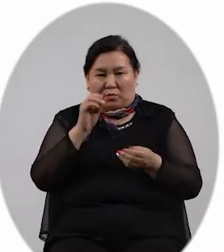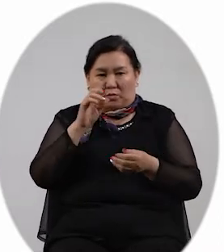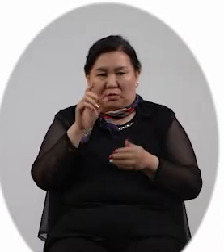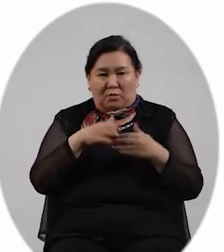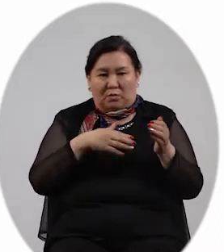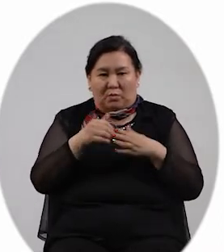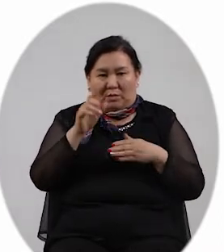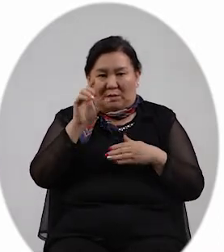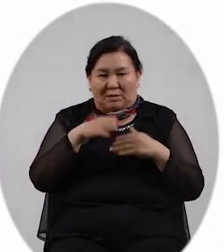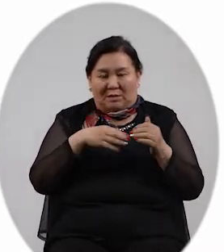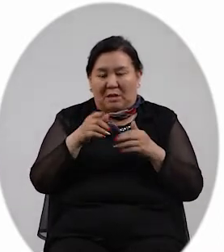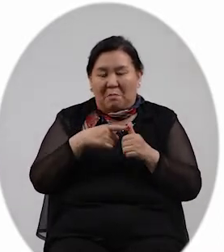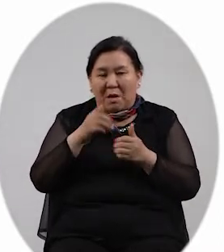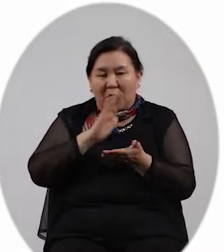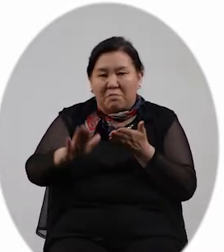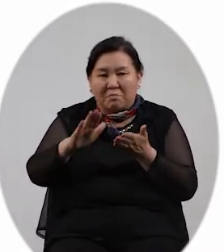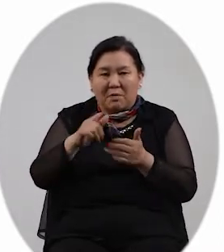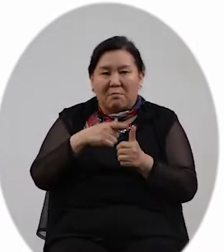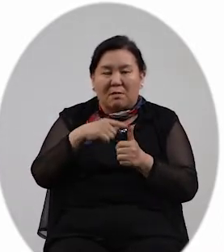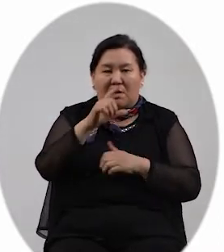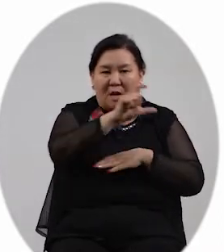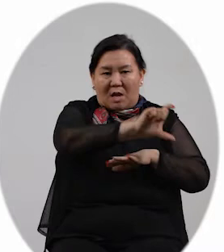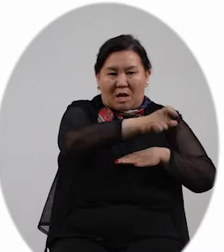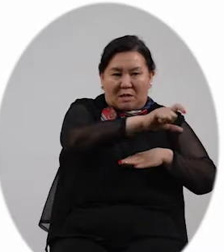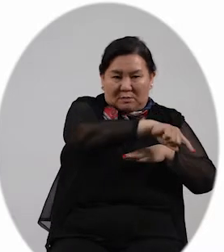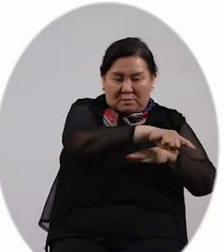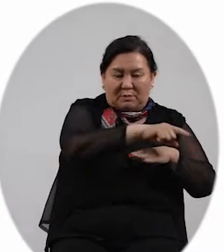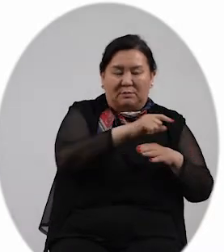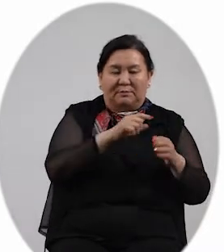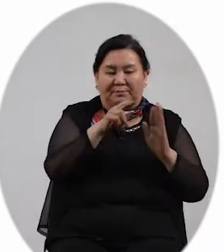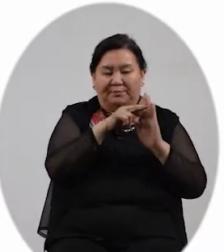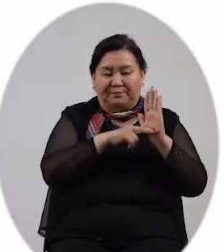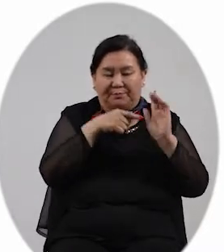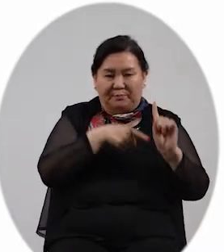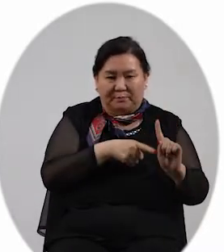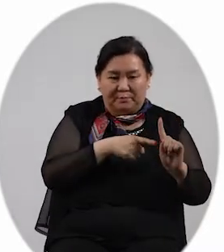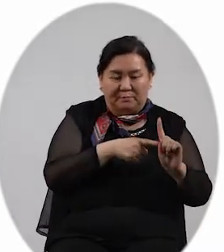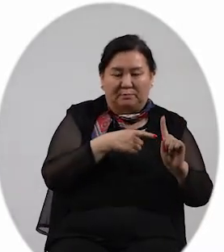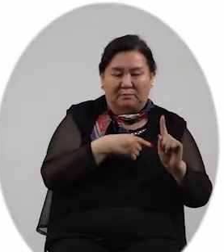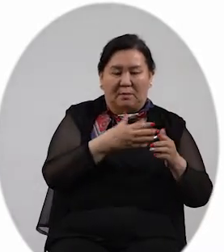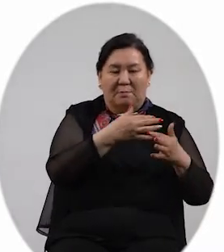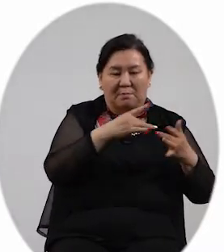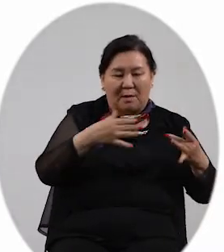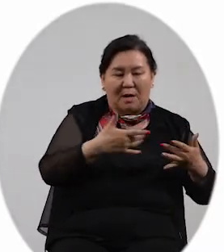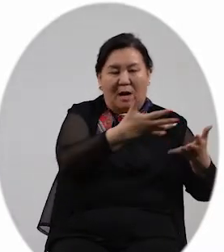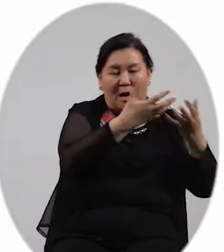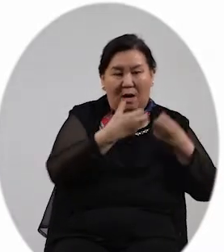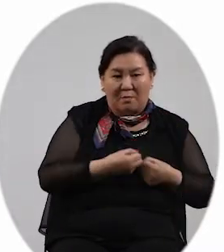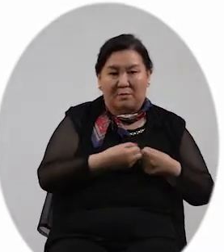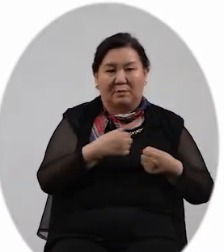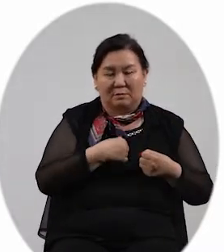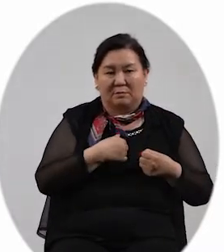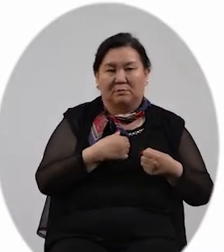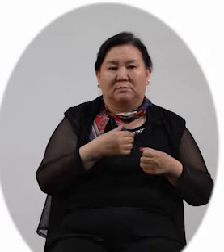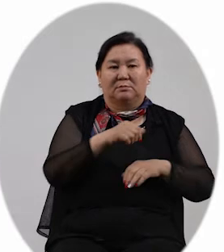ойлгох вэ гэхэлээр экспортлогч талыг ойлгоно. За заасан нөхцөлийн дагуу тодорхой одоо заасан бараа бүтээгдэхүүнийг